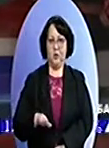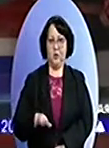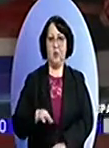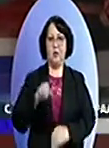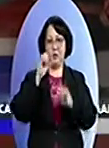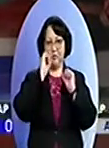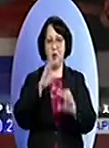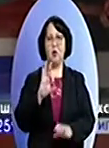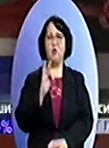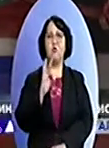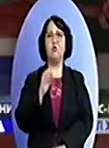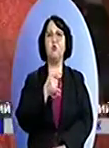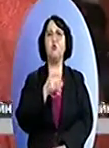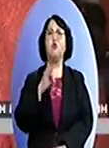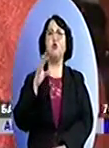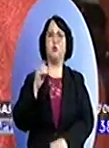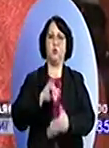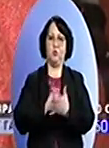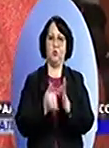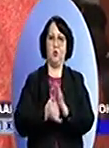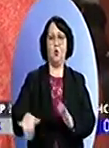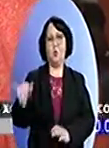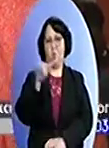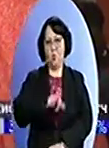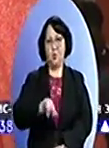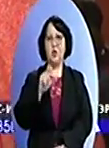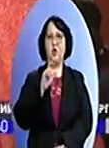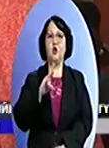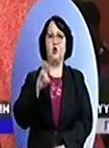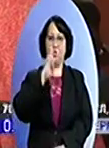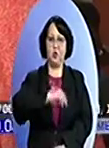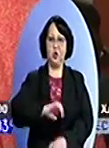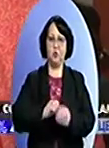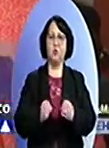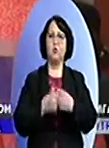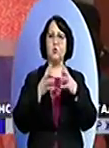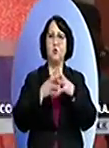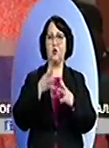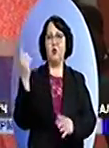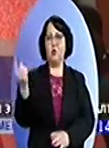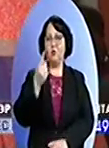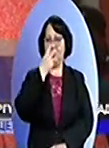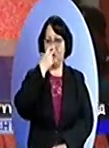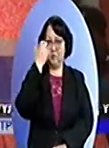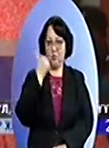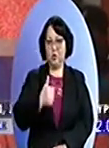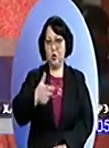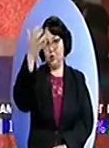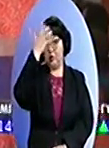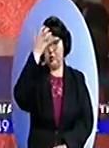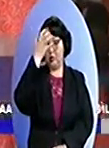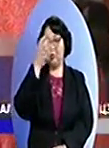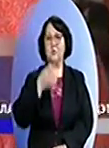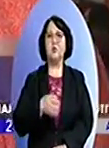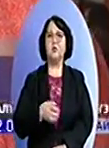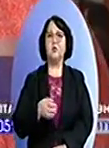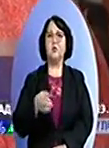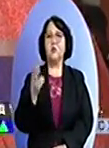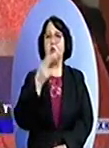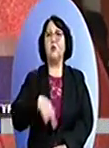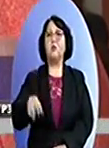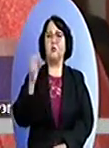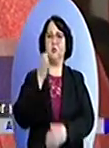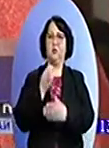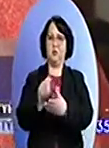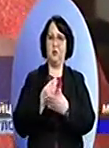өгөөж юмаа гэж бодож байна гэхдээ. Улс орхиндоо хийж битээсэн юм өндөр үнэтэй төр засгаас одоо шагнал одон олгож